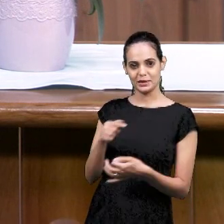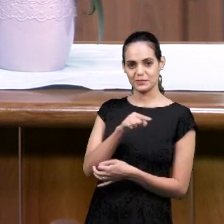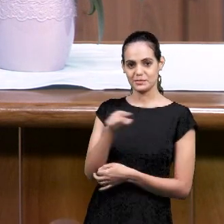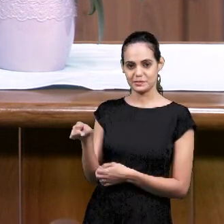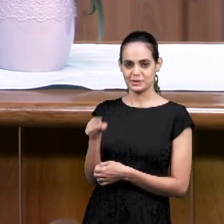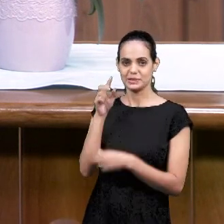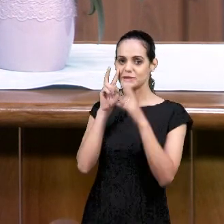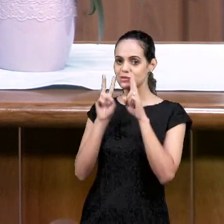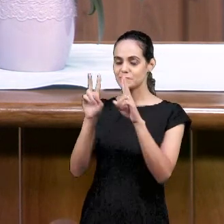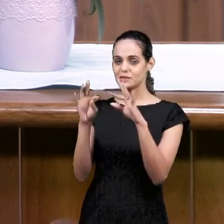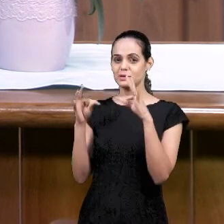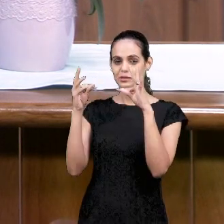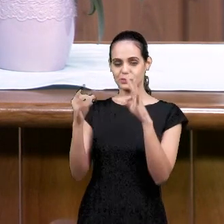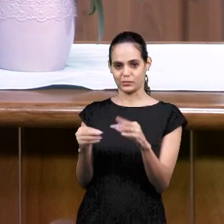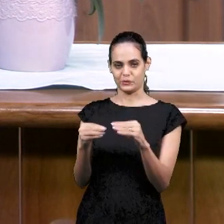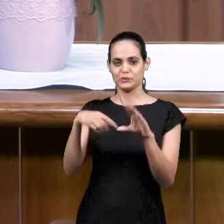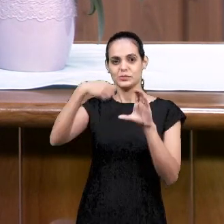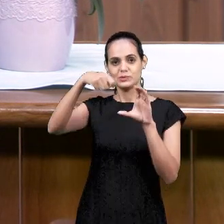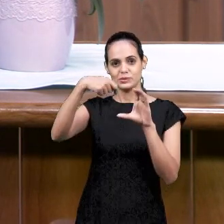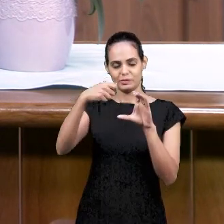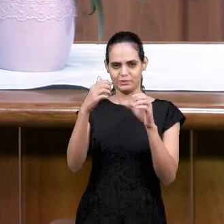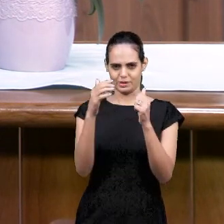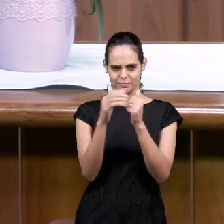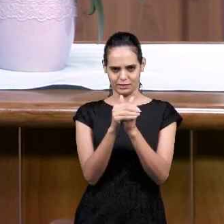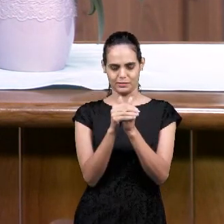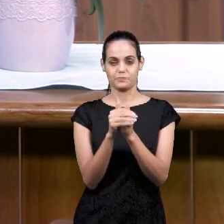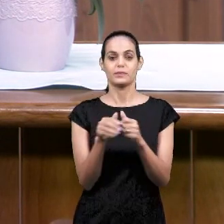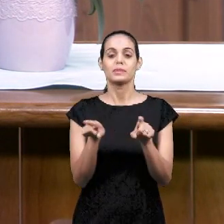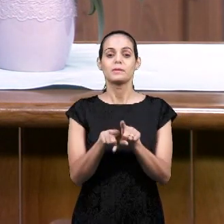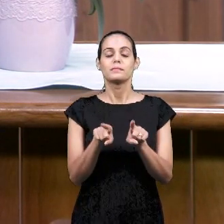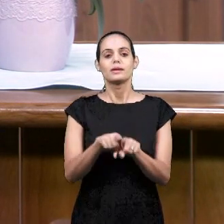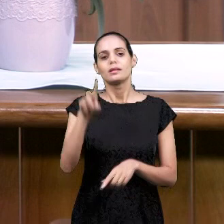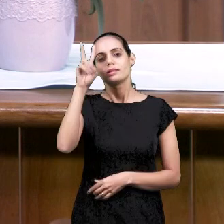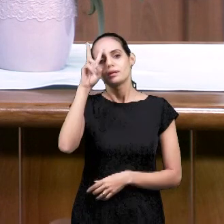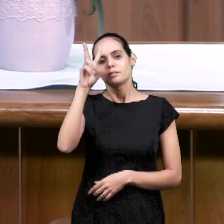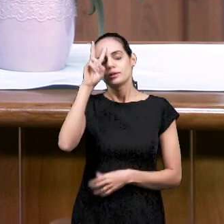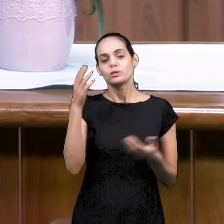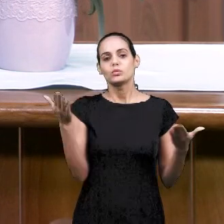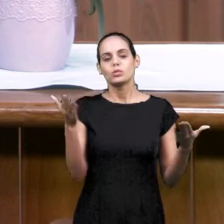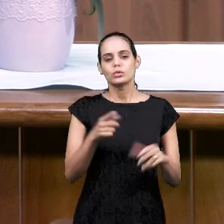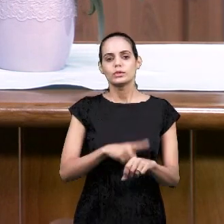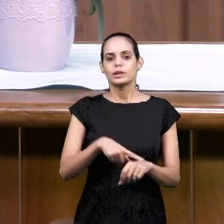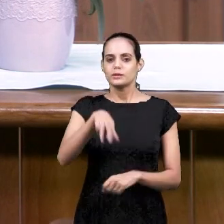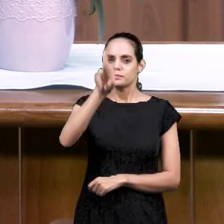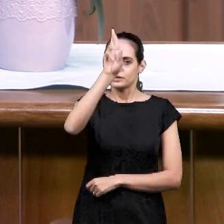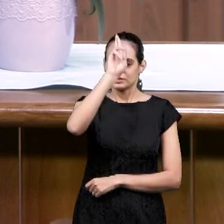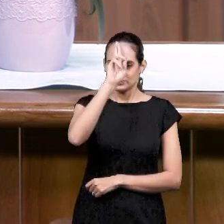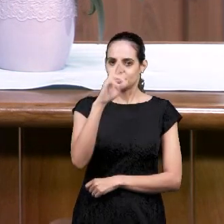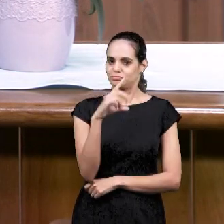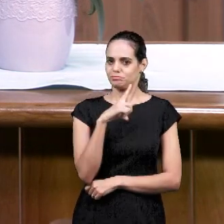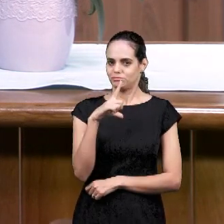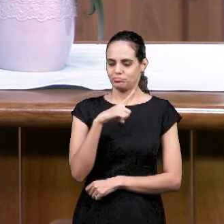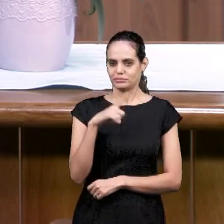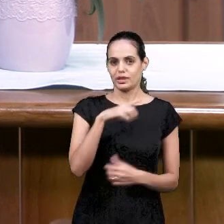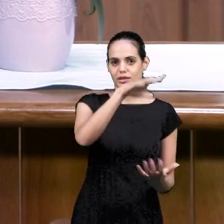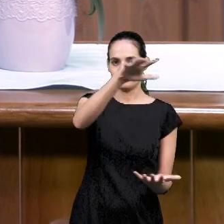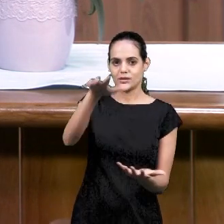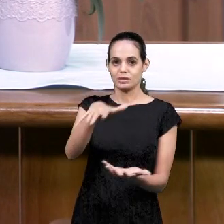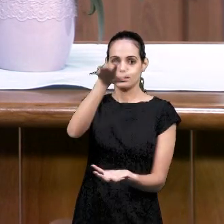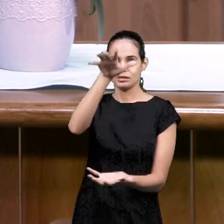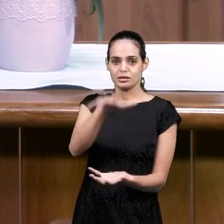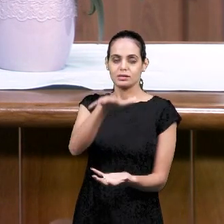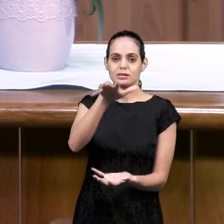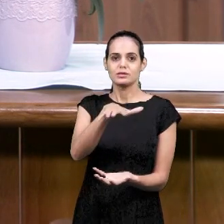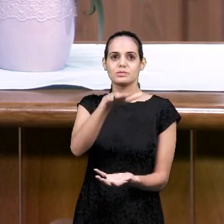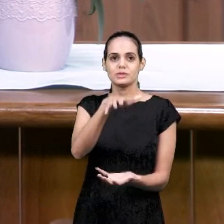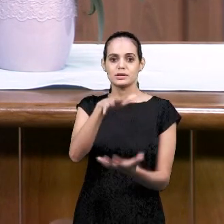allez assister à toutes les vidéos. Amen. Très bien. En rappelant la programmation d'aujourd'hui à midi au horaire du Brésil, nous allons